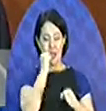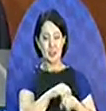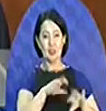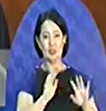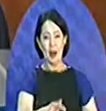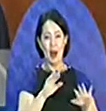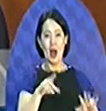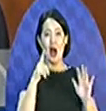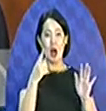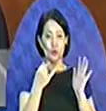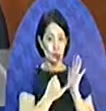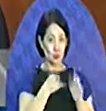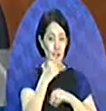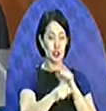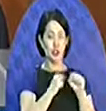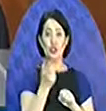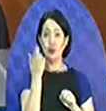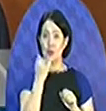шаардлага тавьж байгаа.